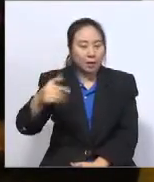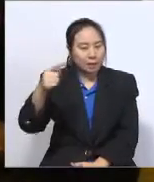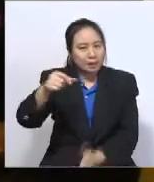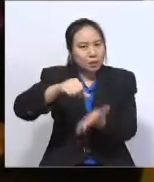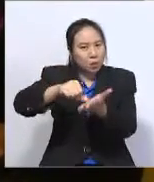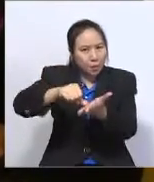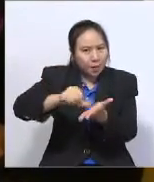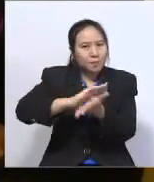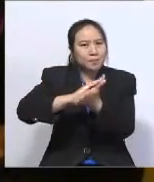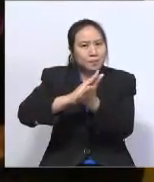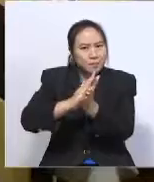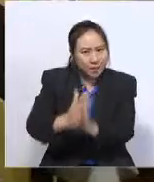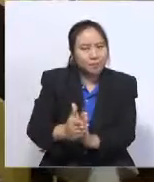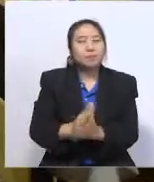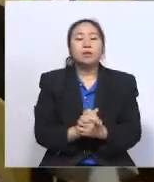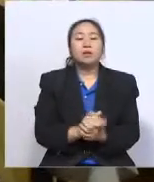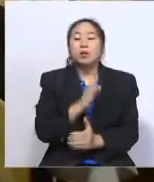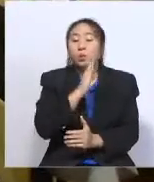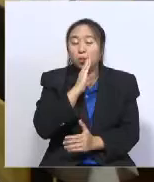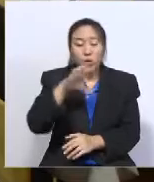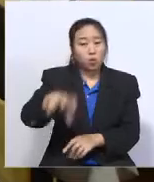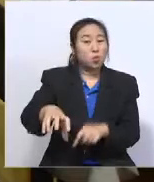รับปรุงแก้ไขแต่ว่าหากหน่วยง